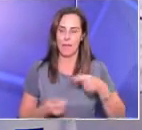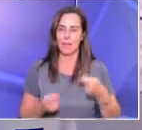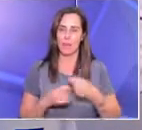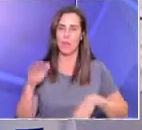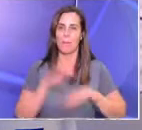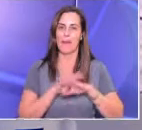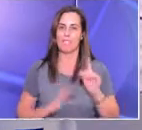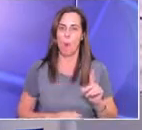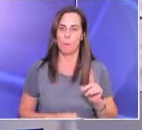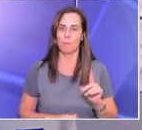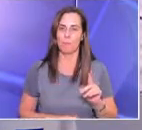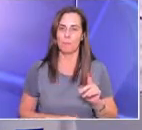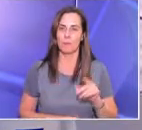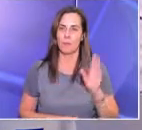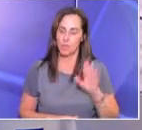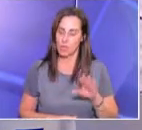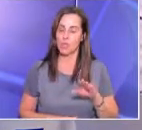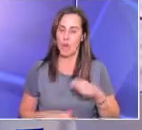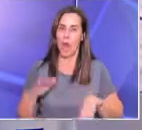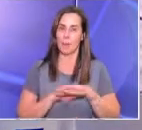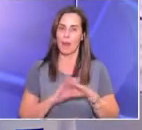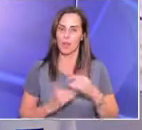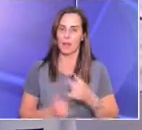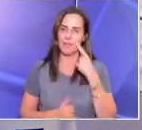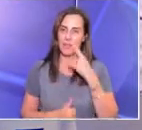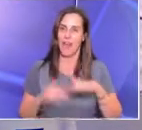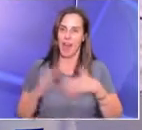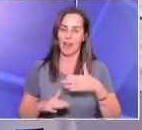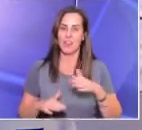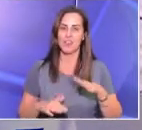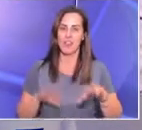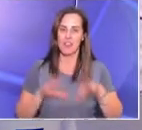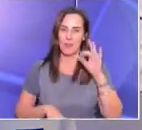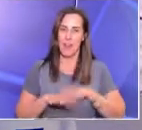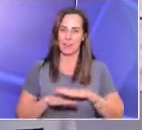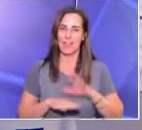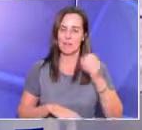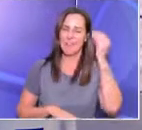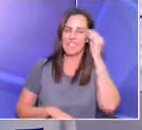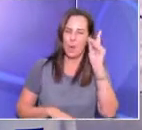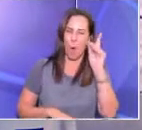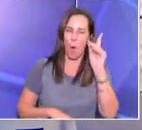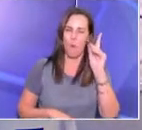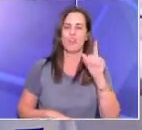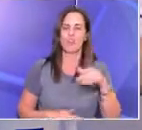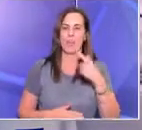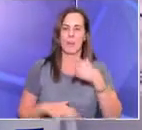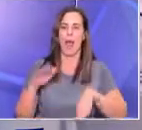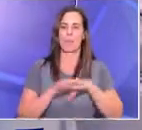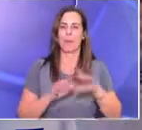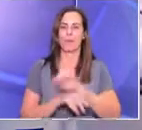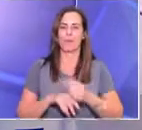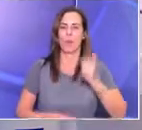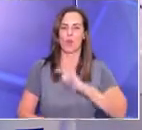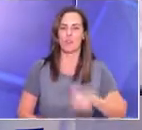הזה של הגבלה. יש את העניין הזה של הגבלה. עכשיו נראה, אחרי שהם ישבו בכיסא, אם הם יזכרו שבמצע שלהם היה הגבלה כהונה,